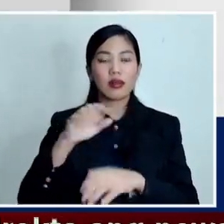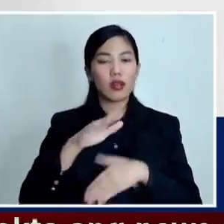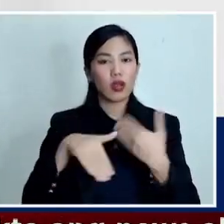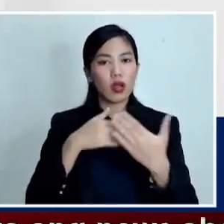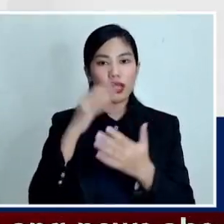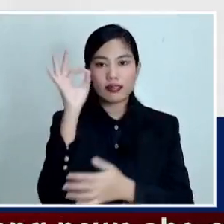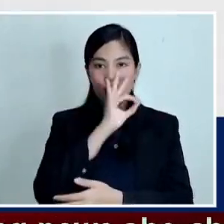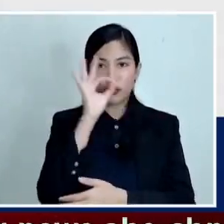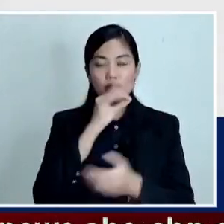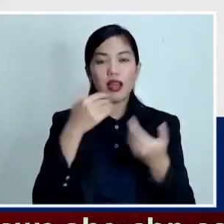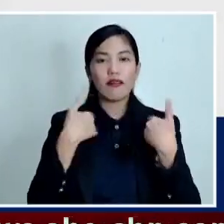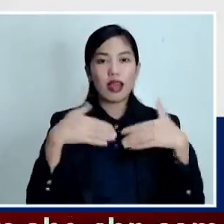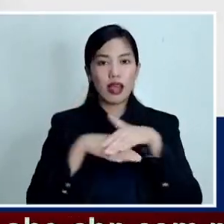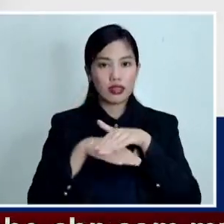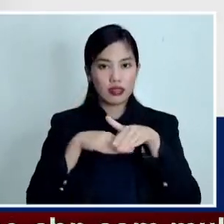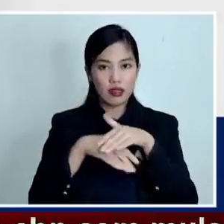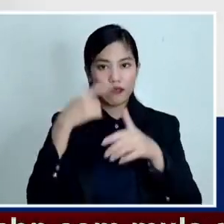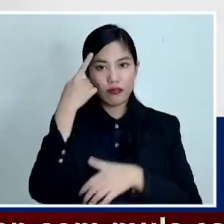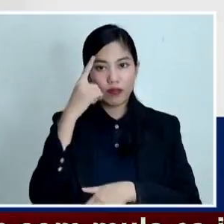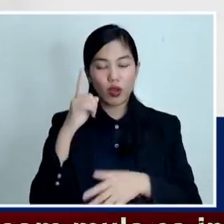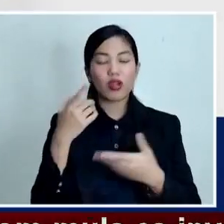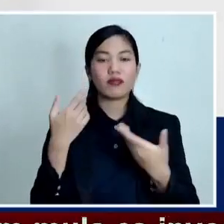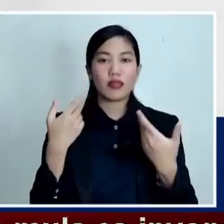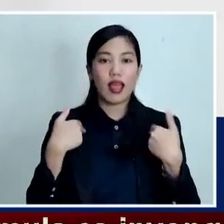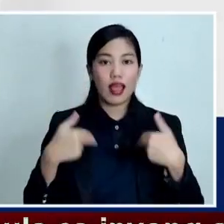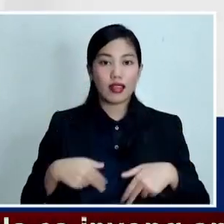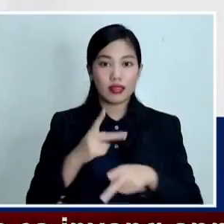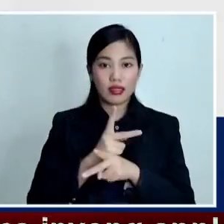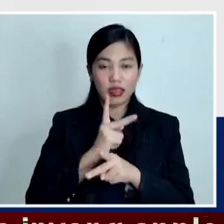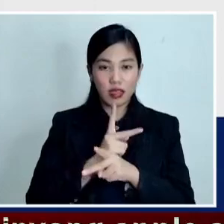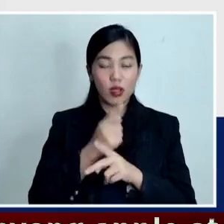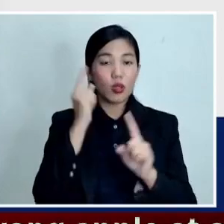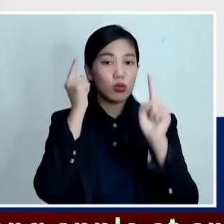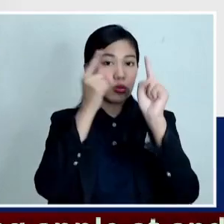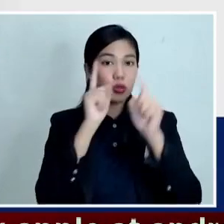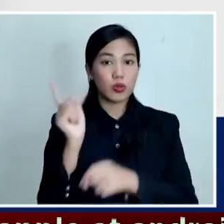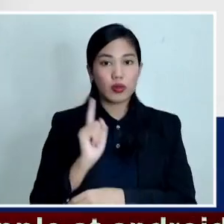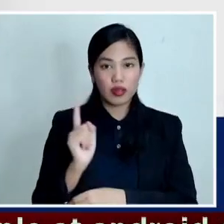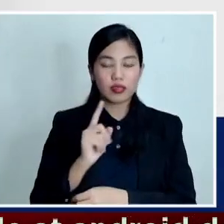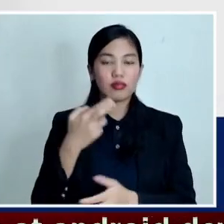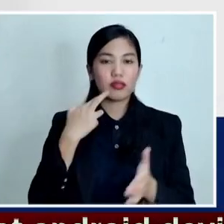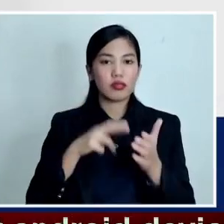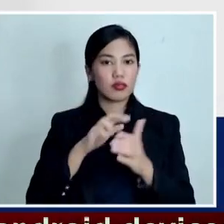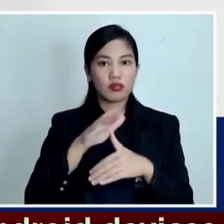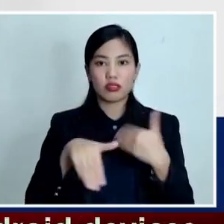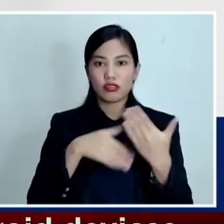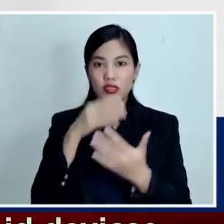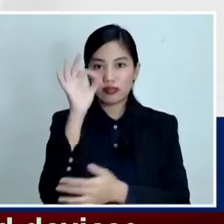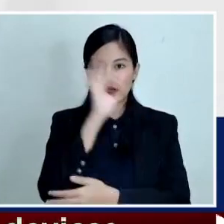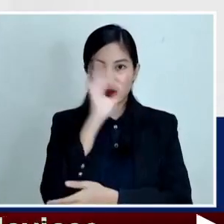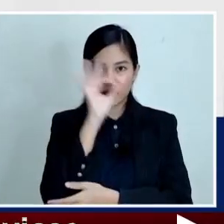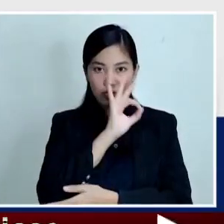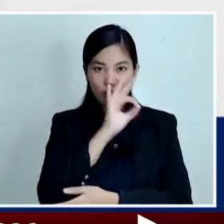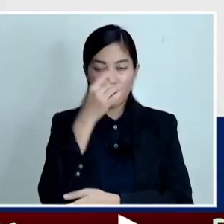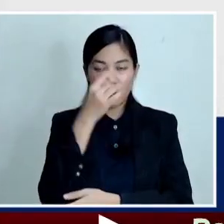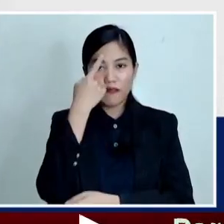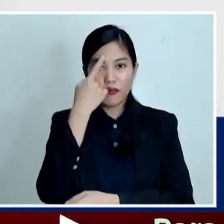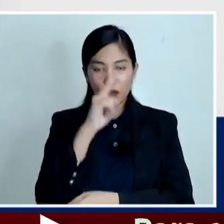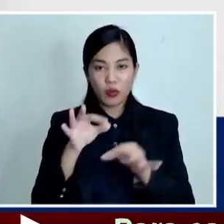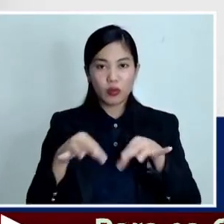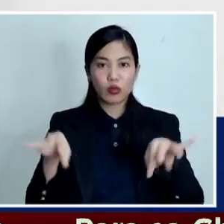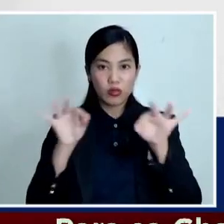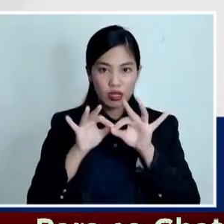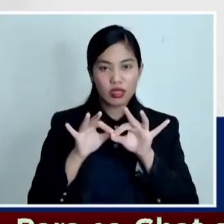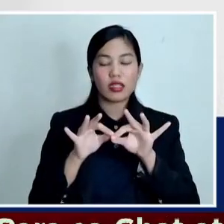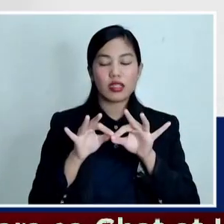care, layon ng konsulta program ng PhilHealth na mairehistro ang lahat ng Pilipino sa primary health care facilities na